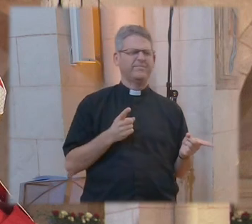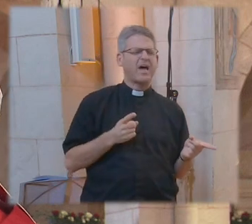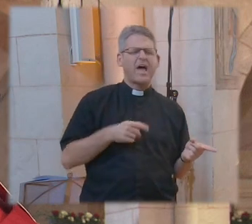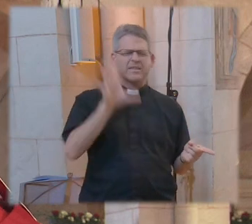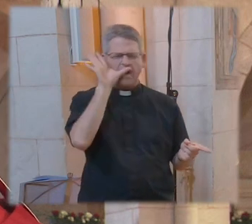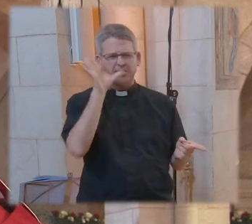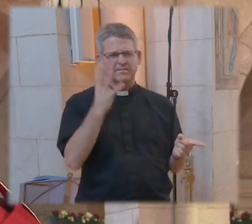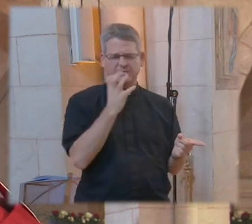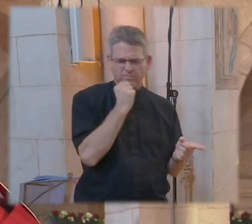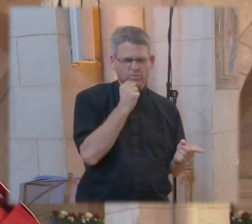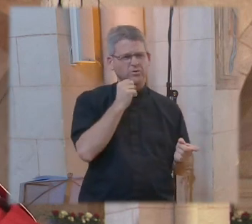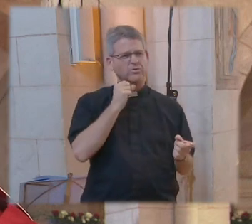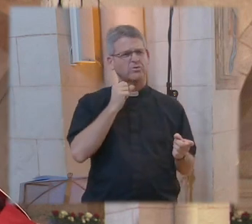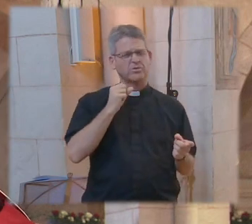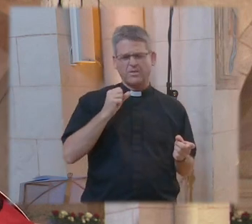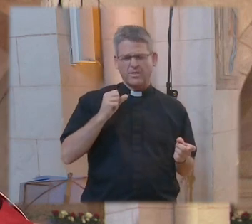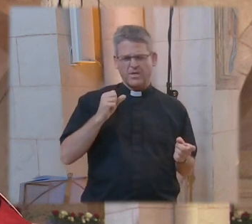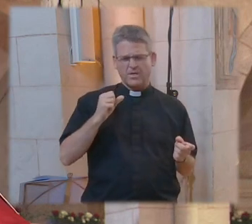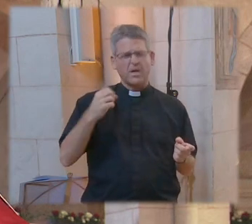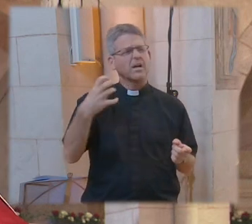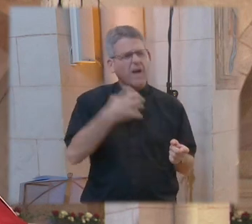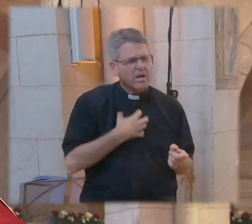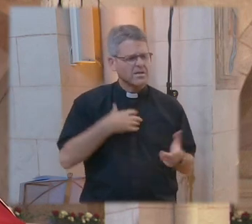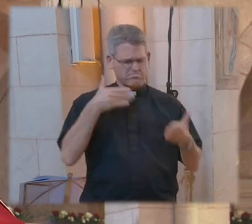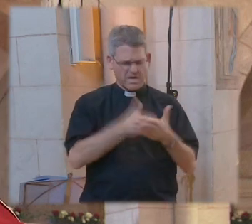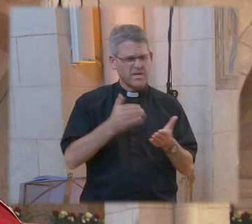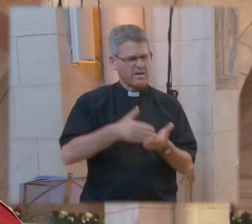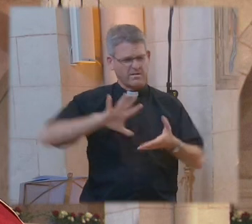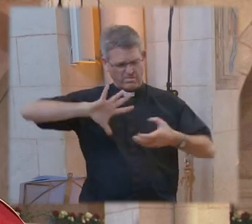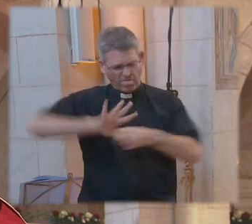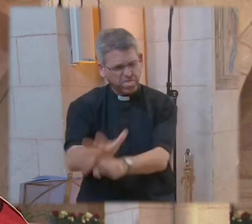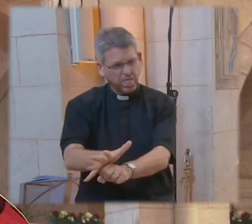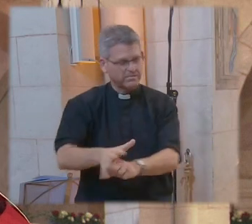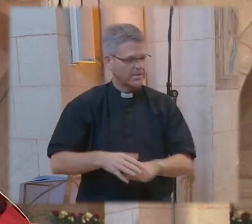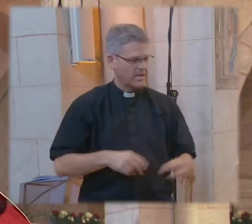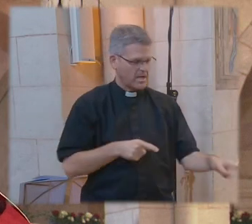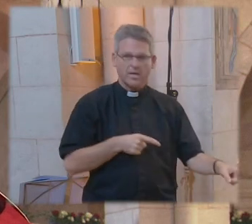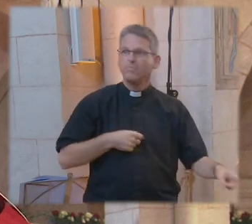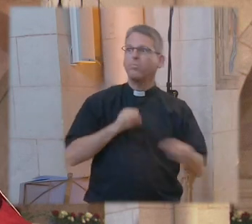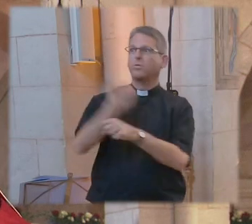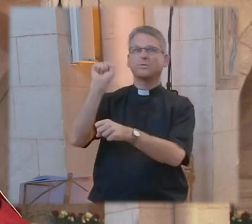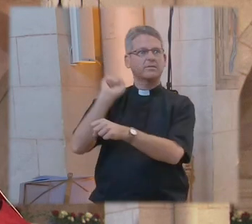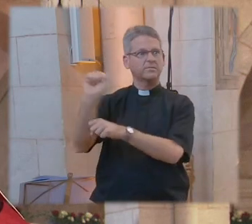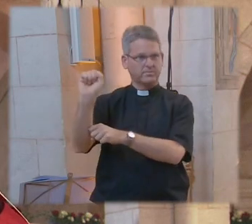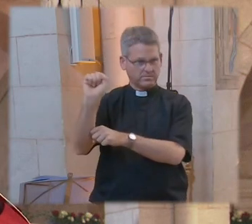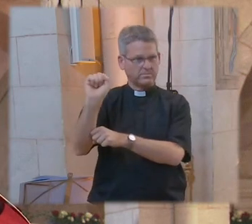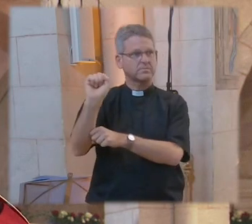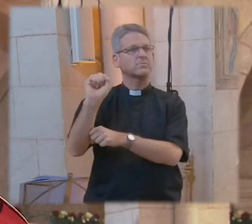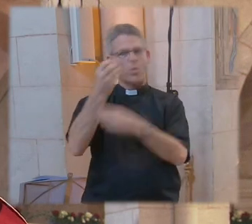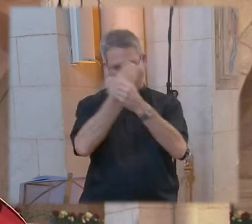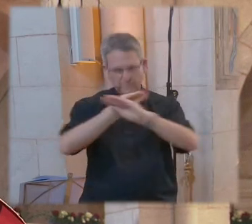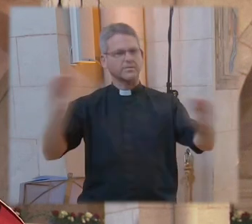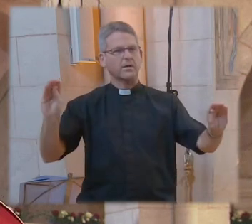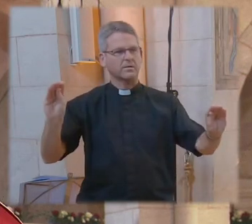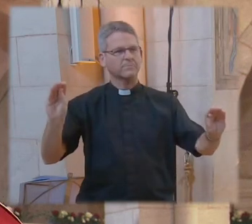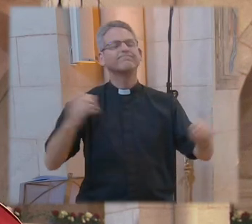und konkret gegen den Abtransport von kranken Menschen aus den dortigen Heilsanstalten gewandt hatte,